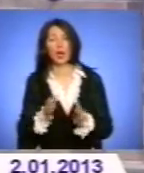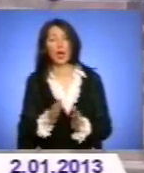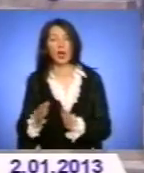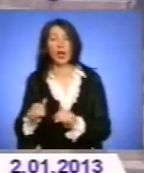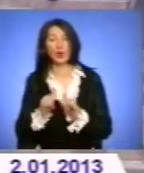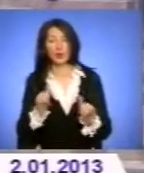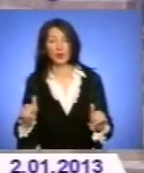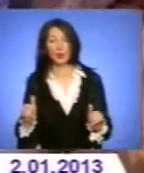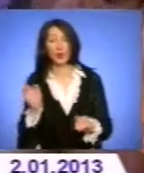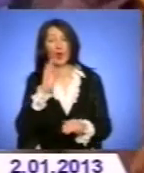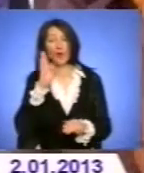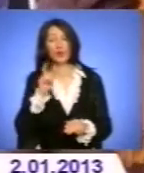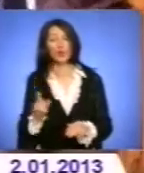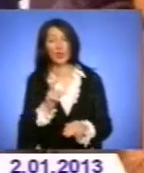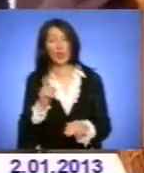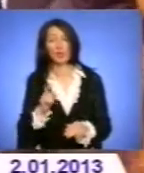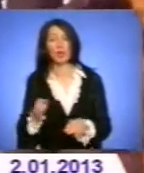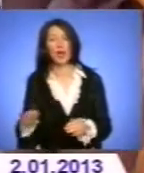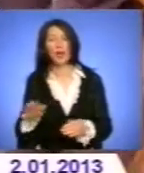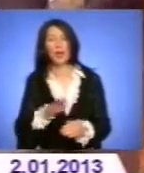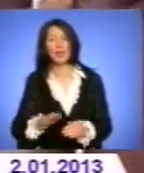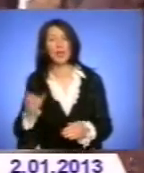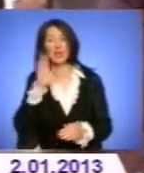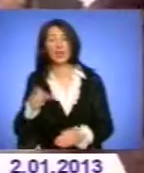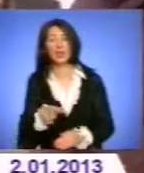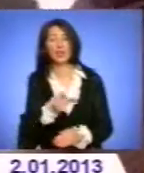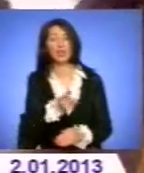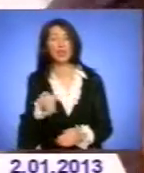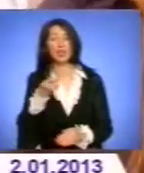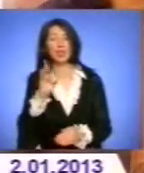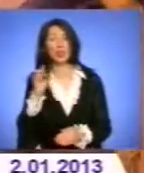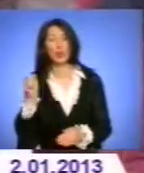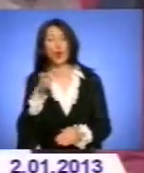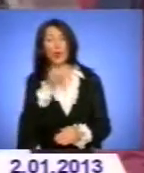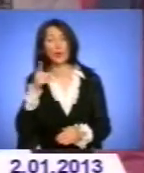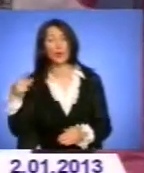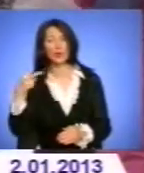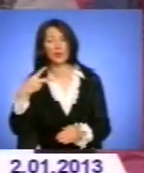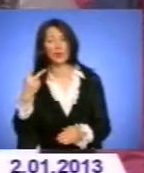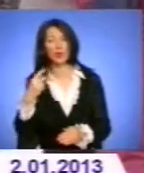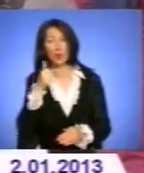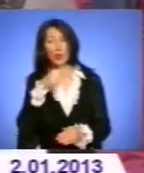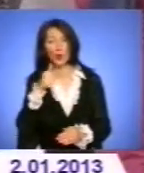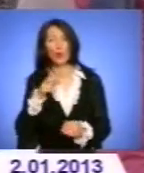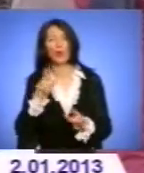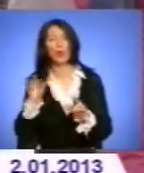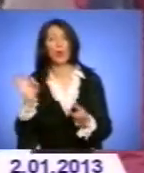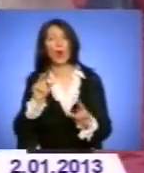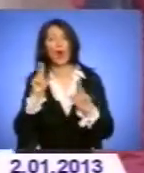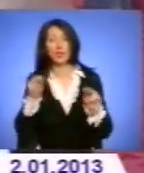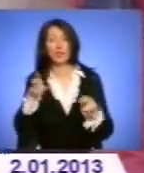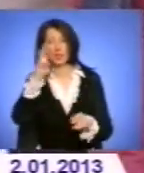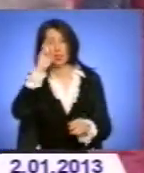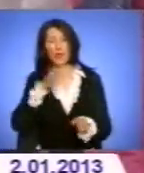екологічного оздоровлення басейну річки Дніпро на період до 2021 року, про гарантії держави щодо виконання судових рішень,